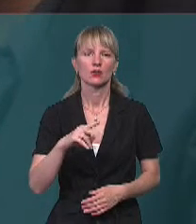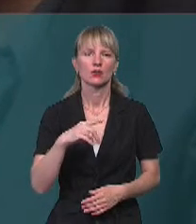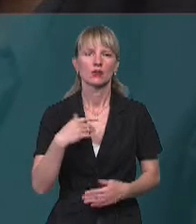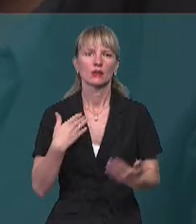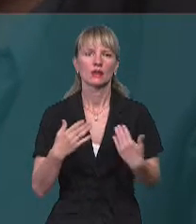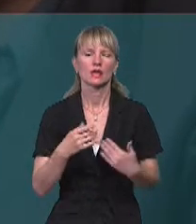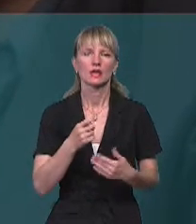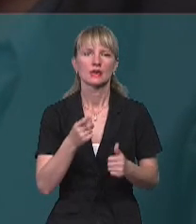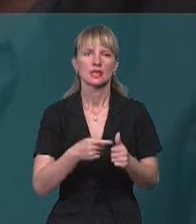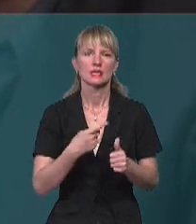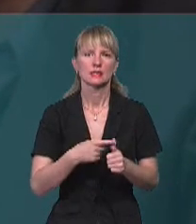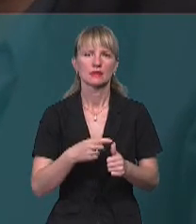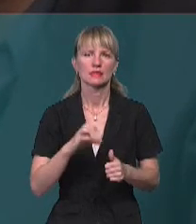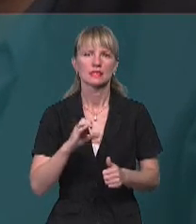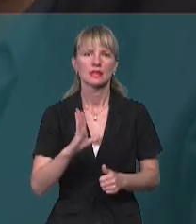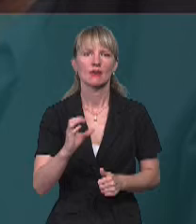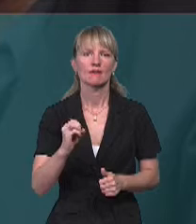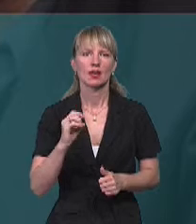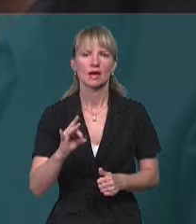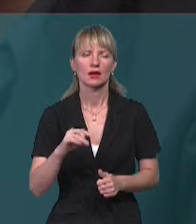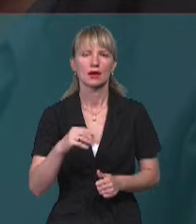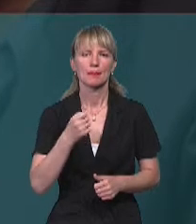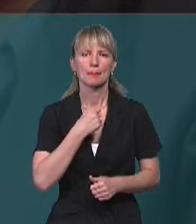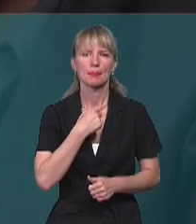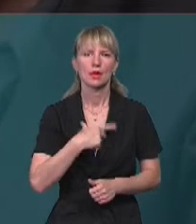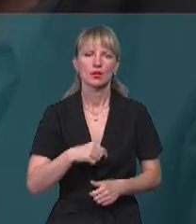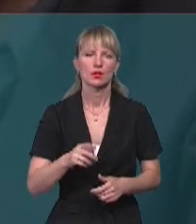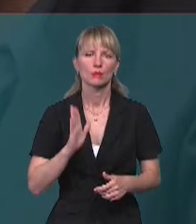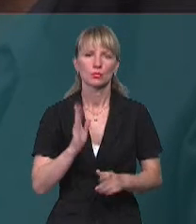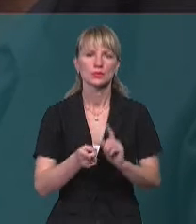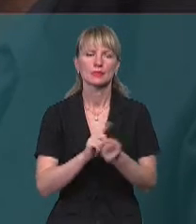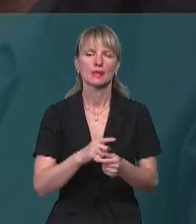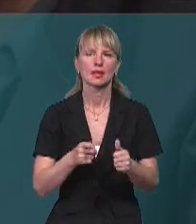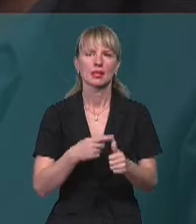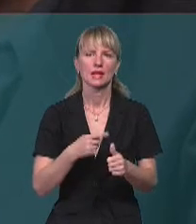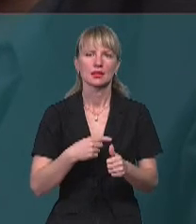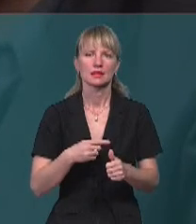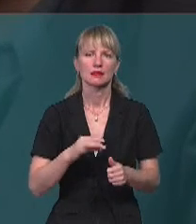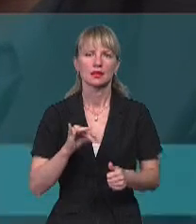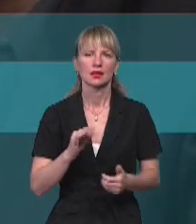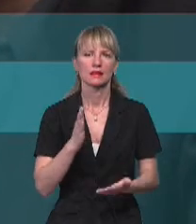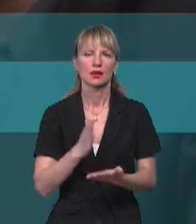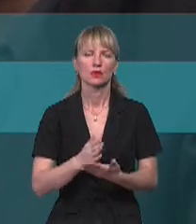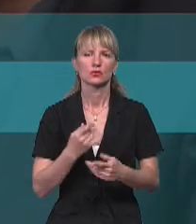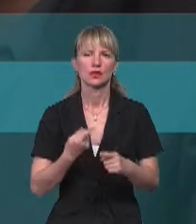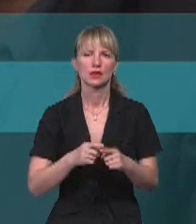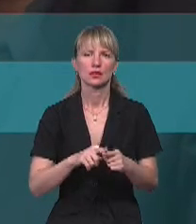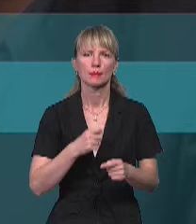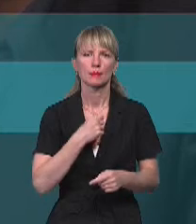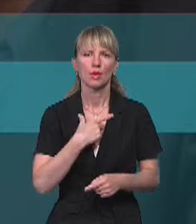сквер піонерів. А чи буде змінена ця назва, чи концепція загалом знаходження цих піонерів на